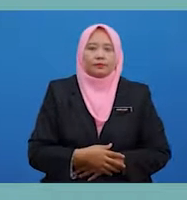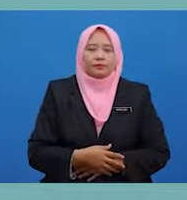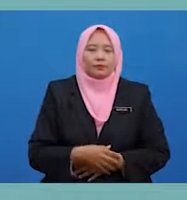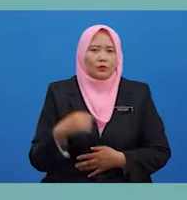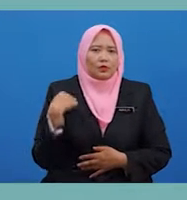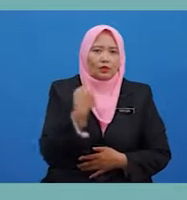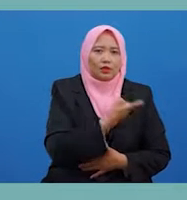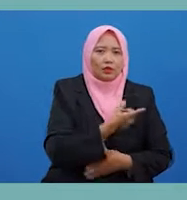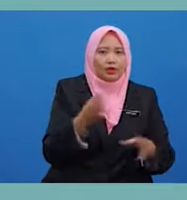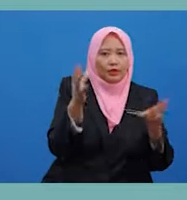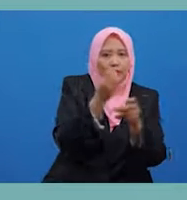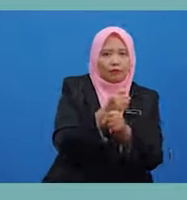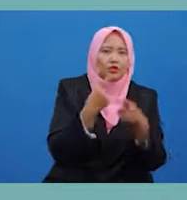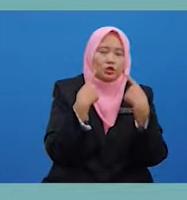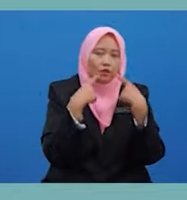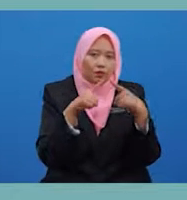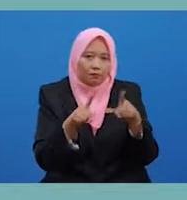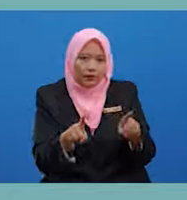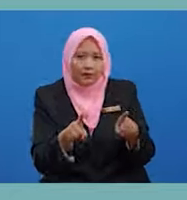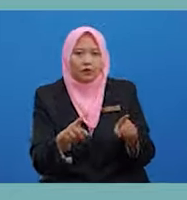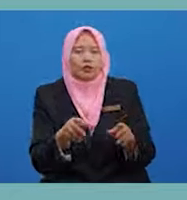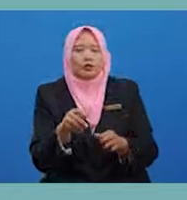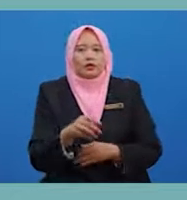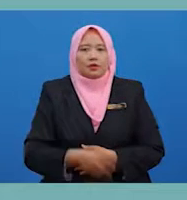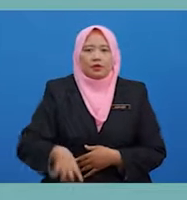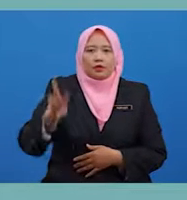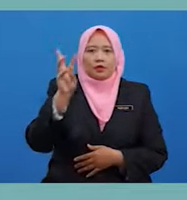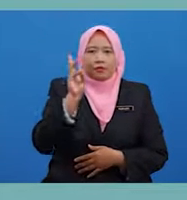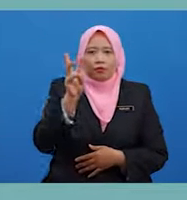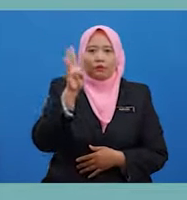Kita akan mendapat jawapan sebanyak